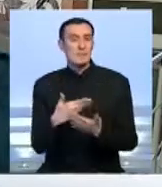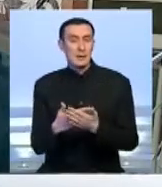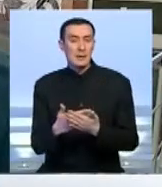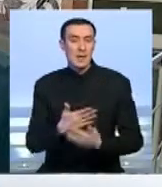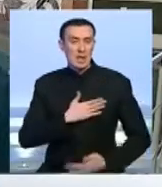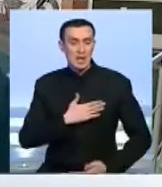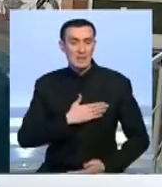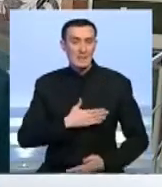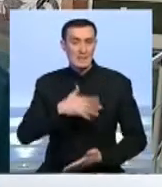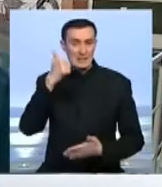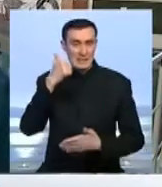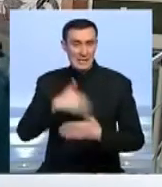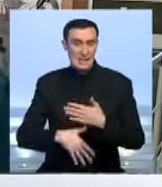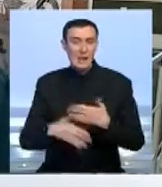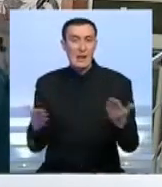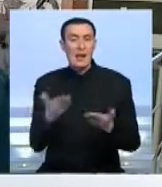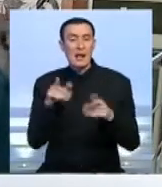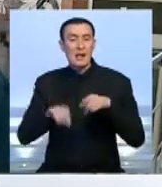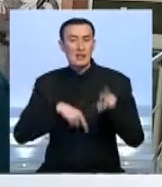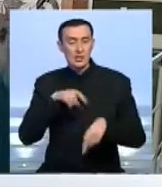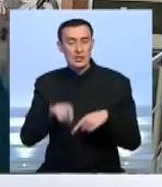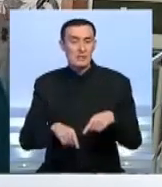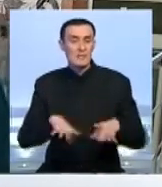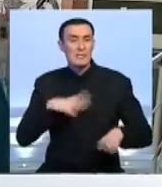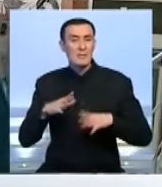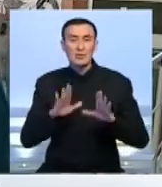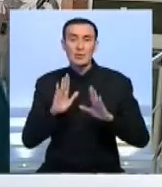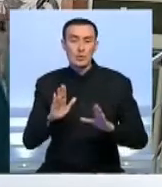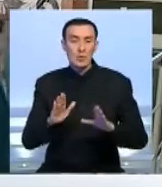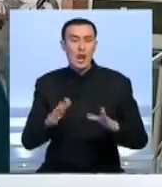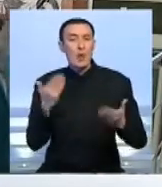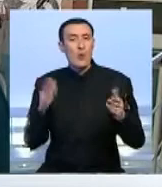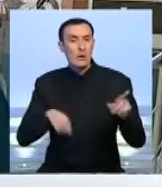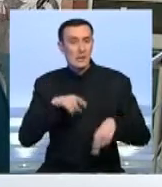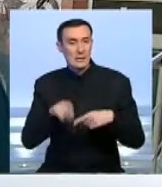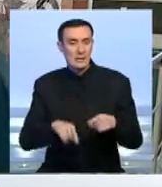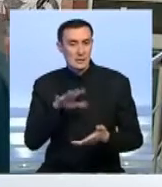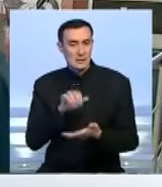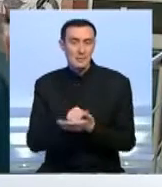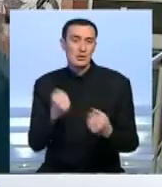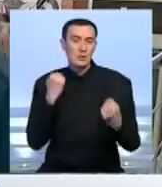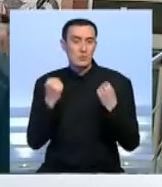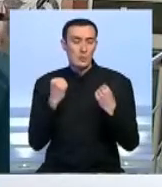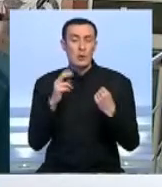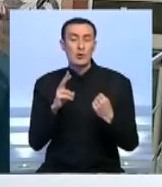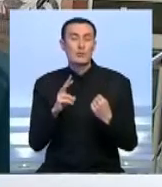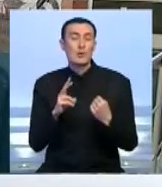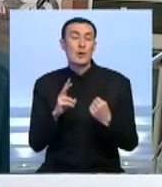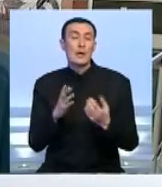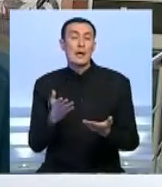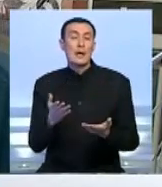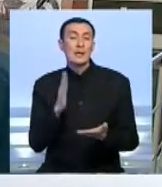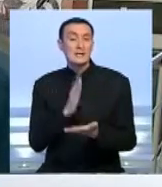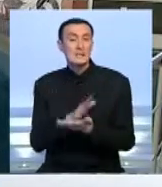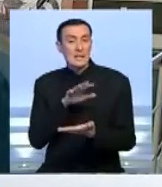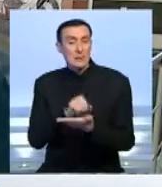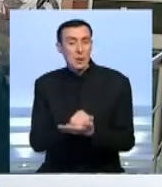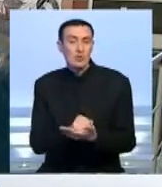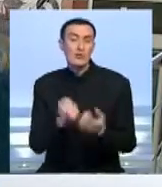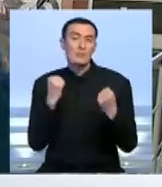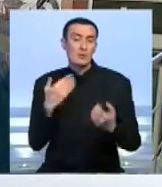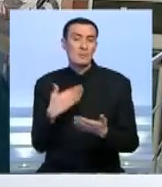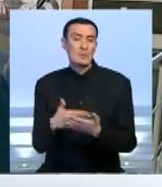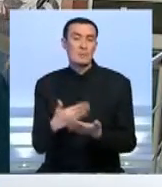нашего центра легкоатлетического, здесь занимаются не только спортсмены, которые занимаются легкой атлетикой, здесь